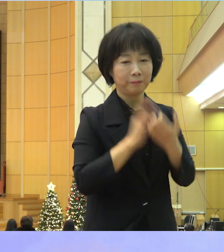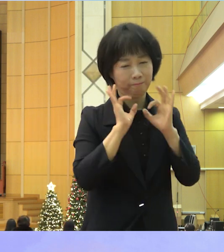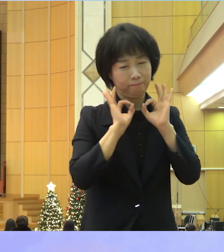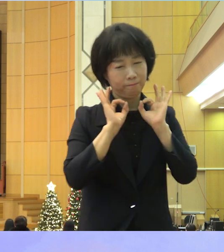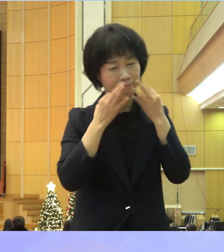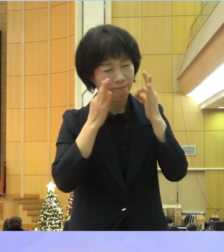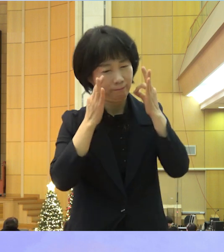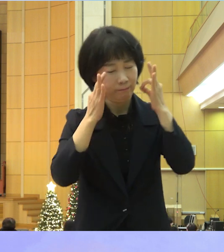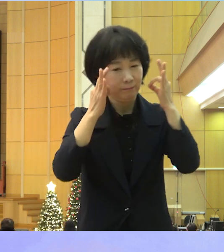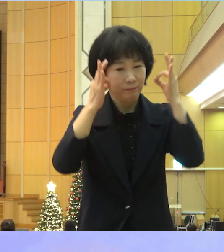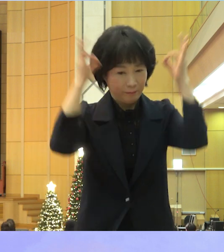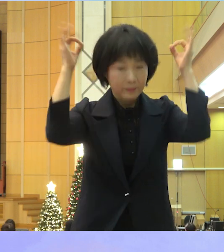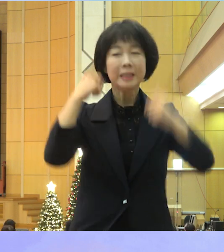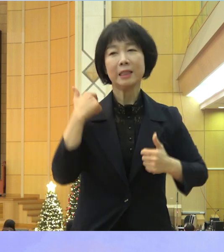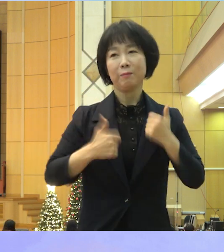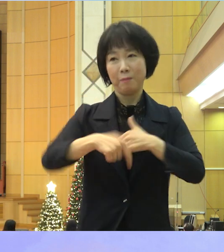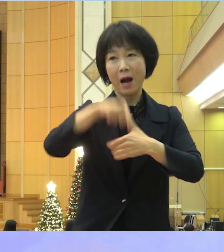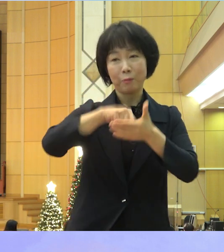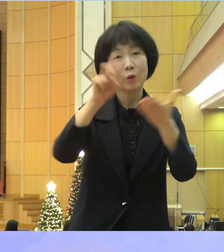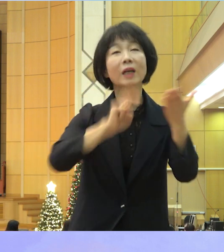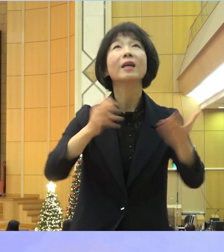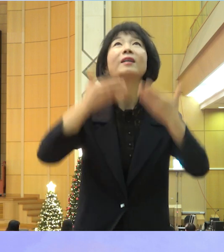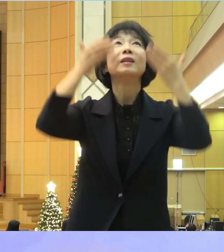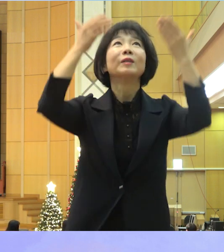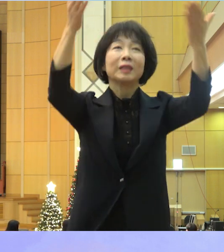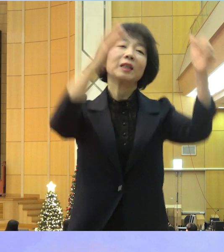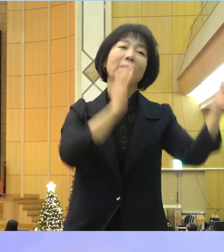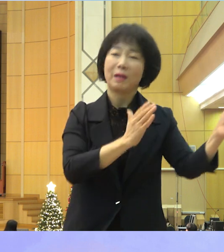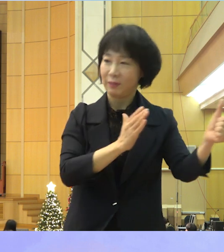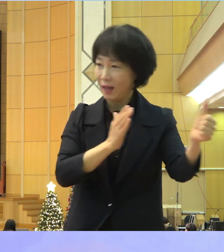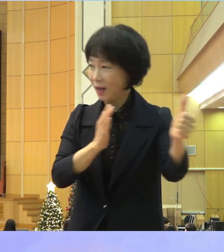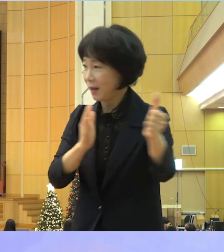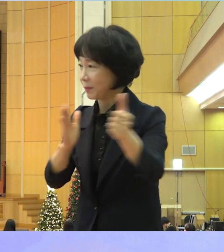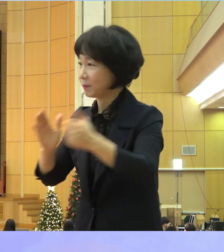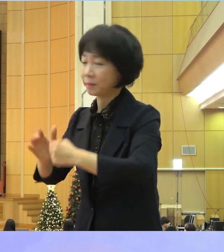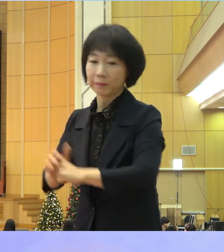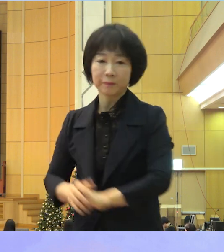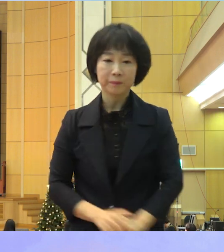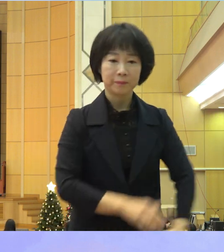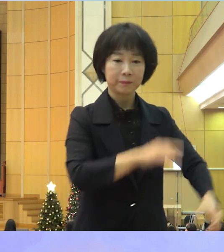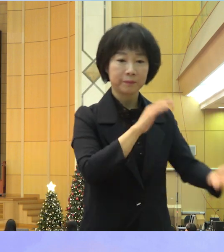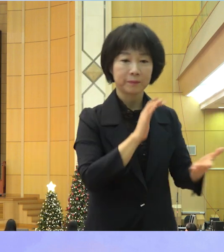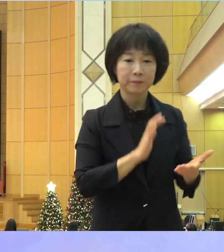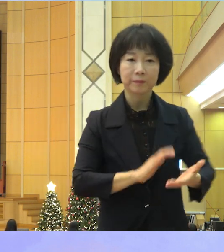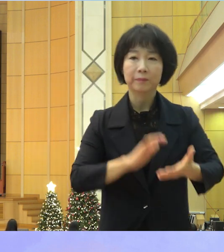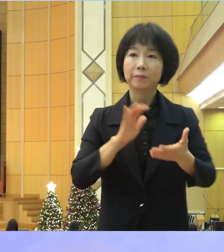드리고 기쁨으로 예배를 드리기를 예수님의 이름으로 소망합니다.